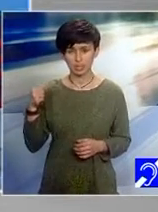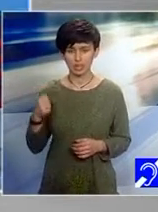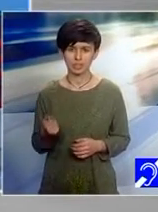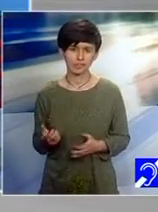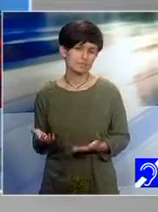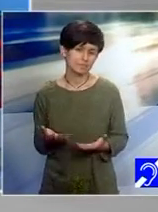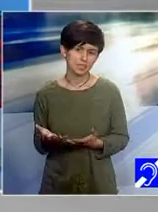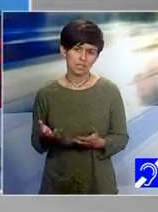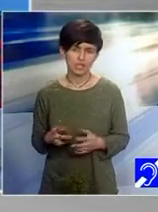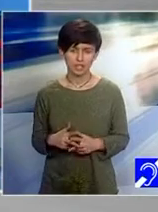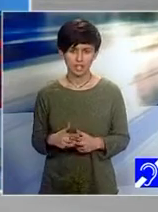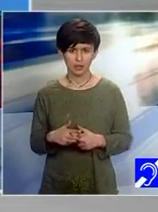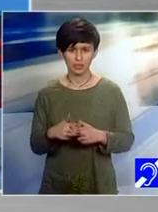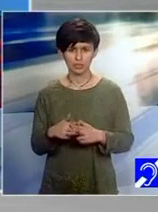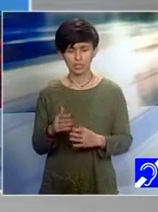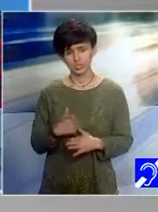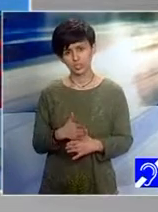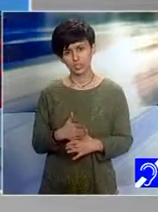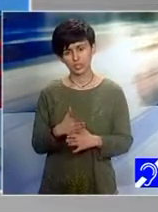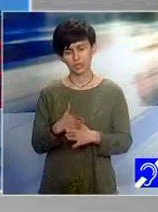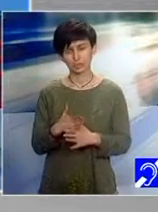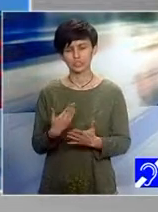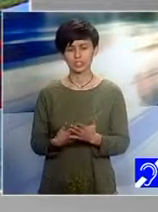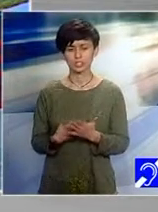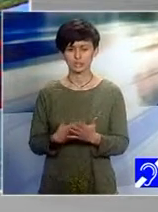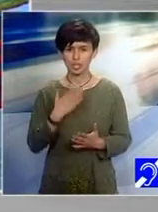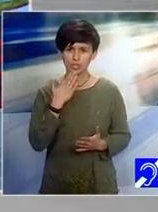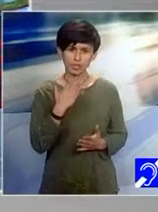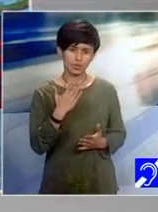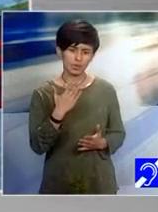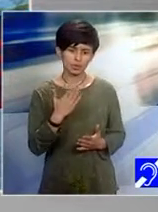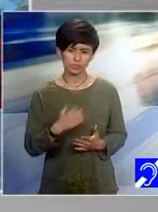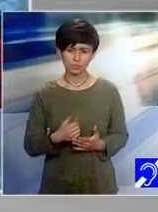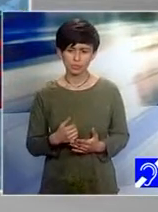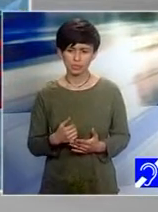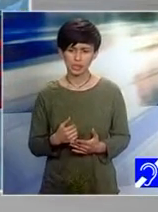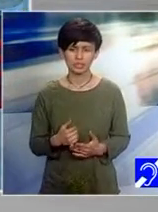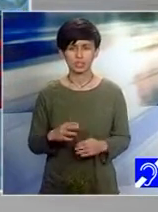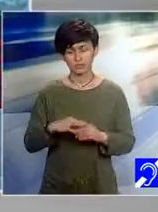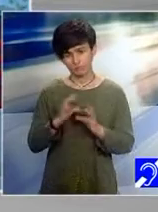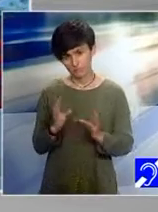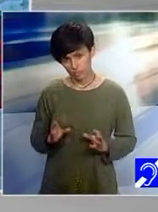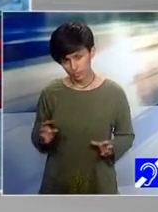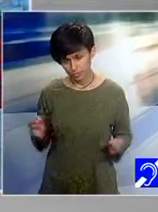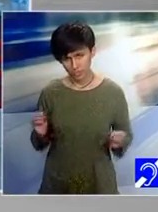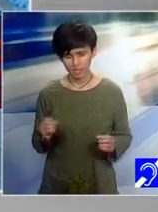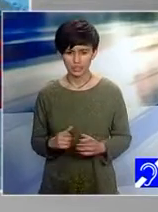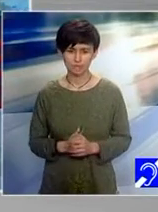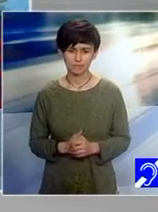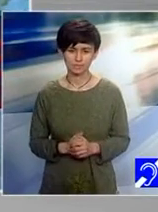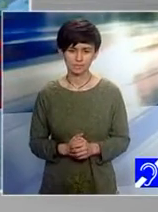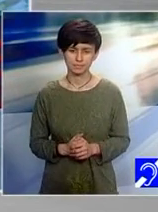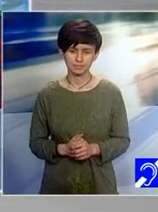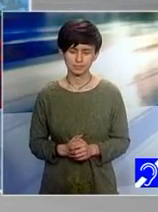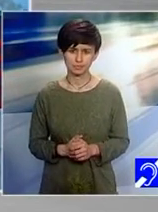pus umărul pentru a mulțumi în primul rând României, și asta